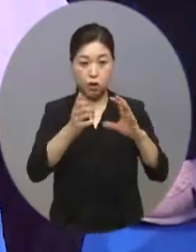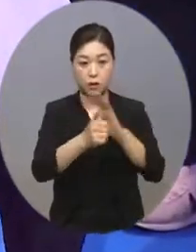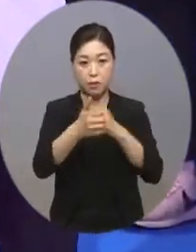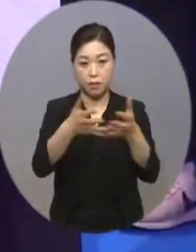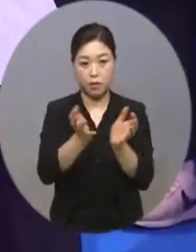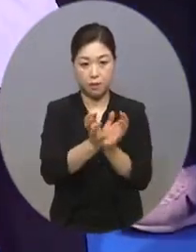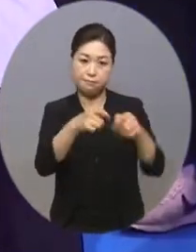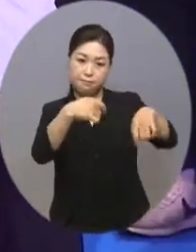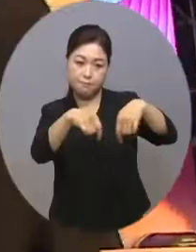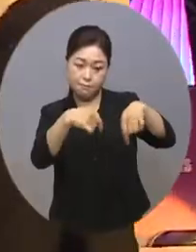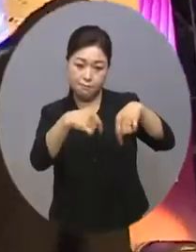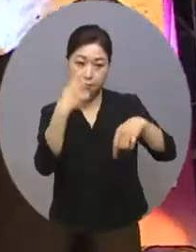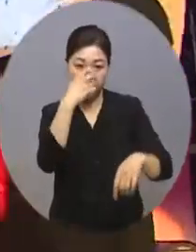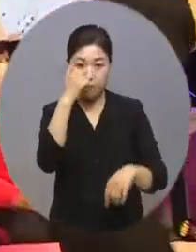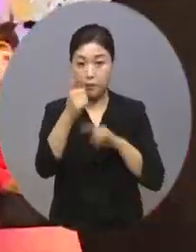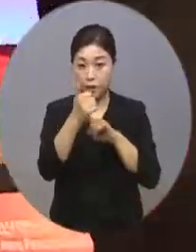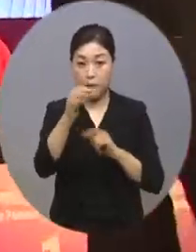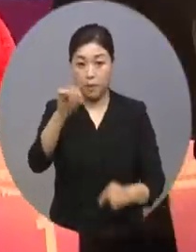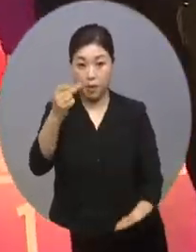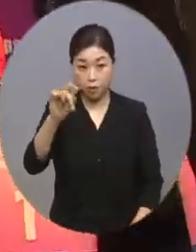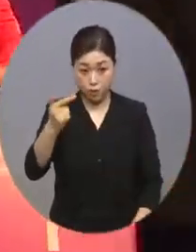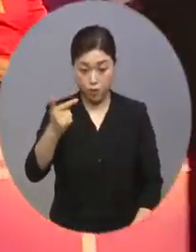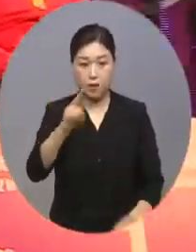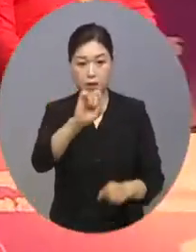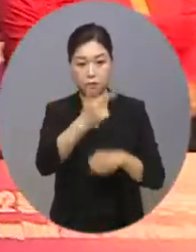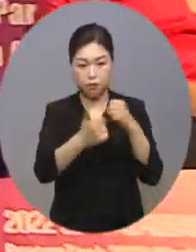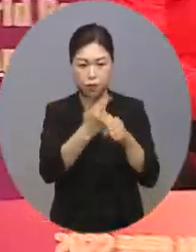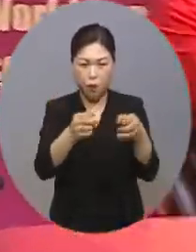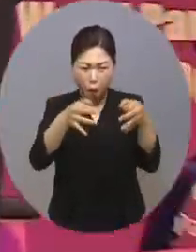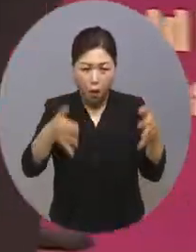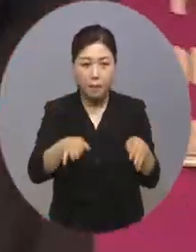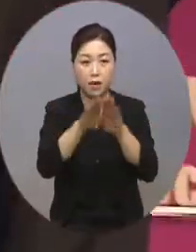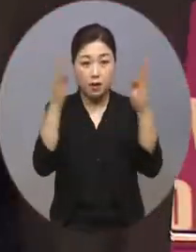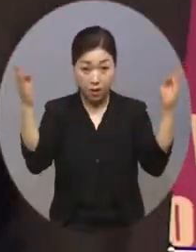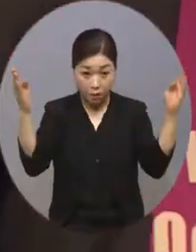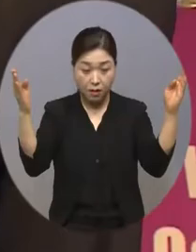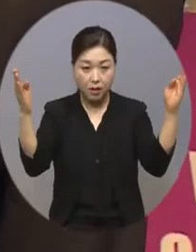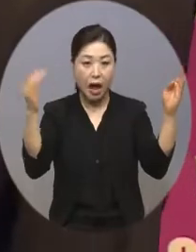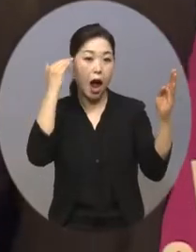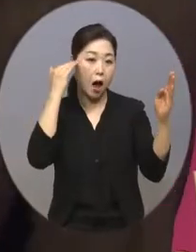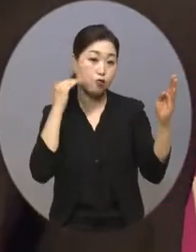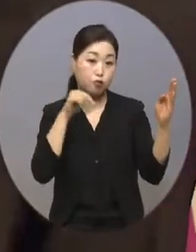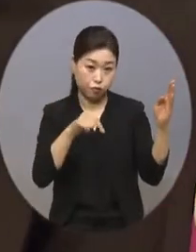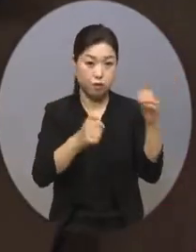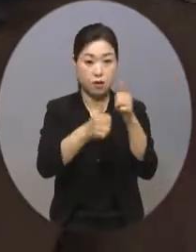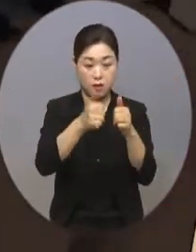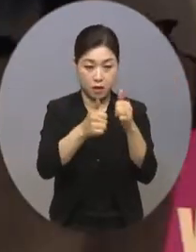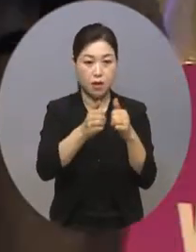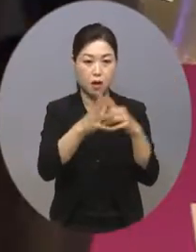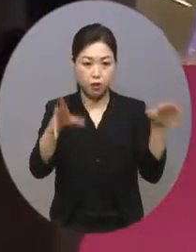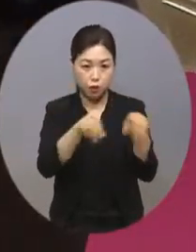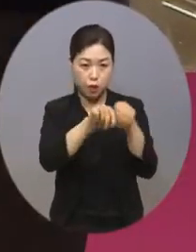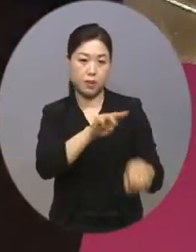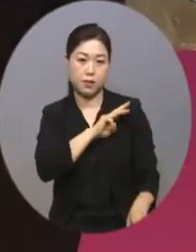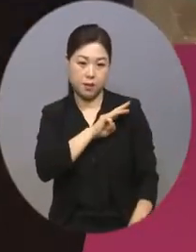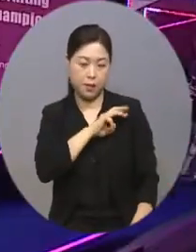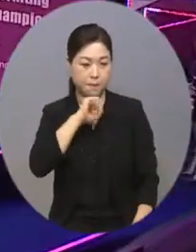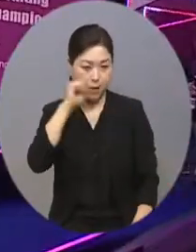지휘한 박훈 감독은 16년 만에 열린 세계선수권 안방 무대에서 종합 3위라는 쾌거를